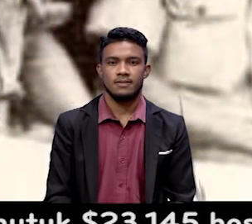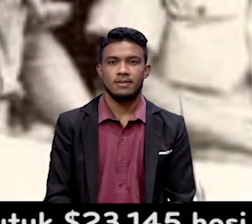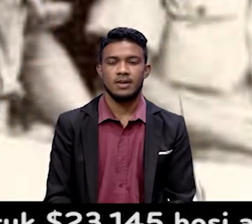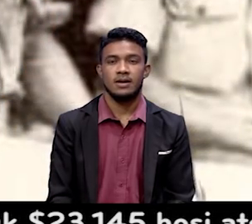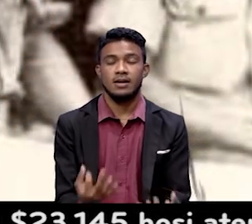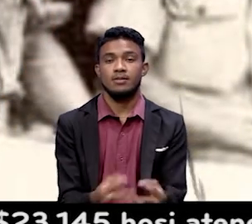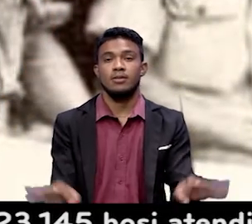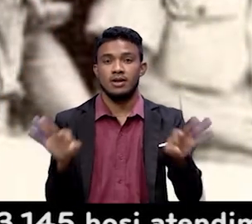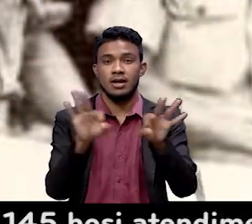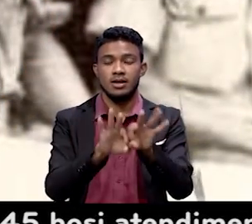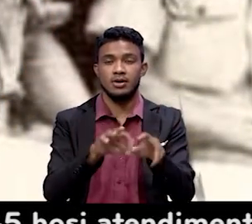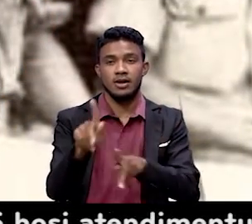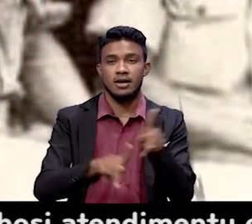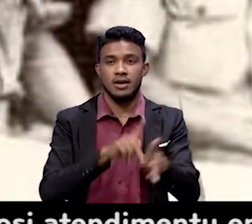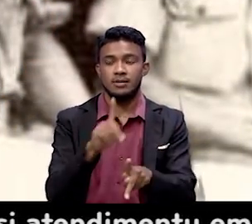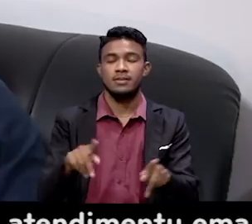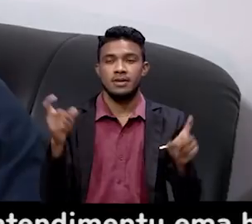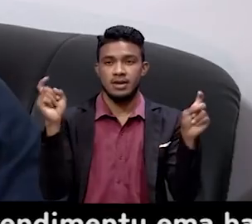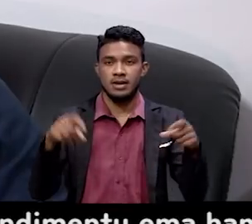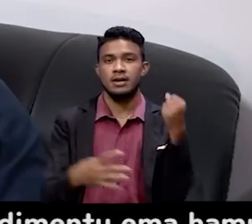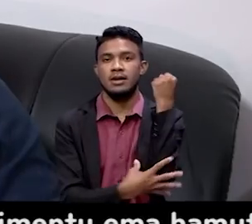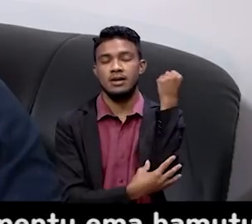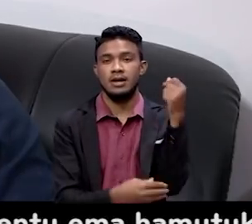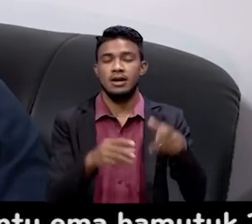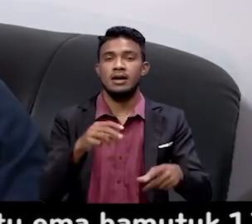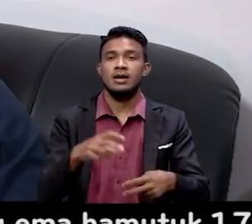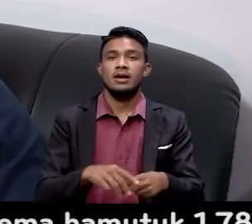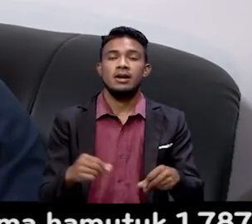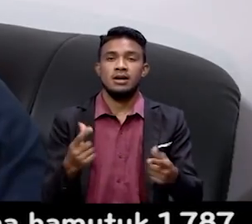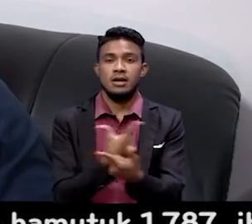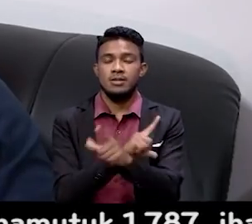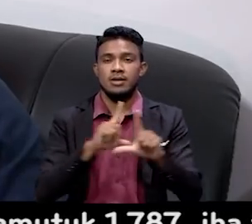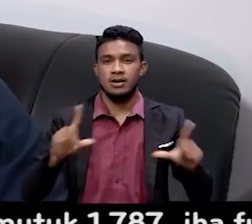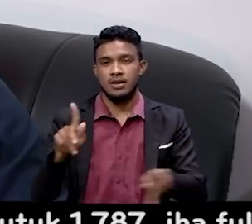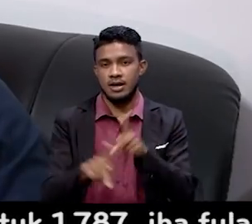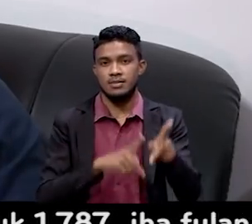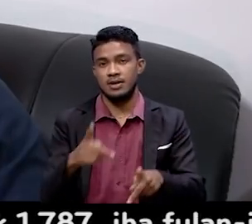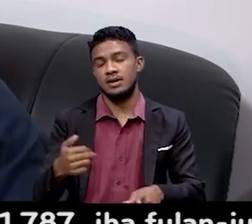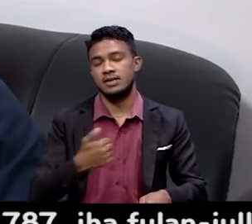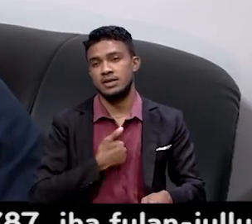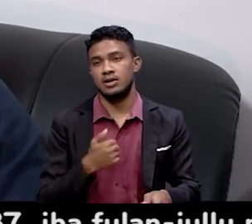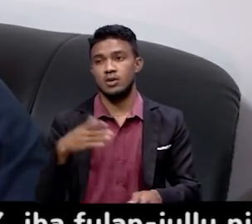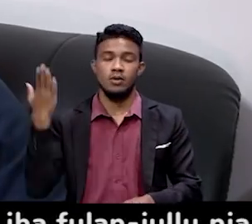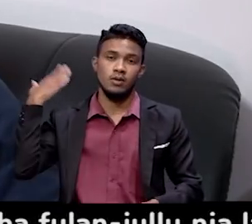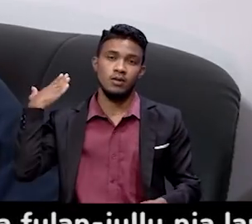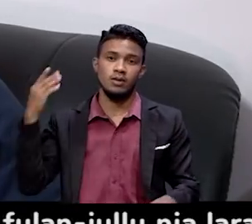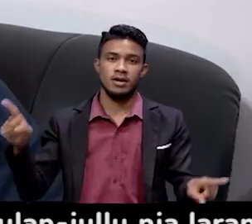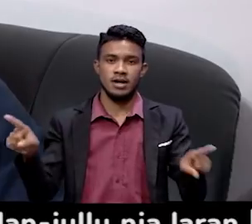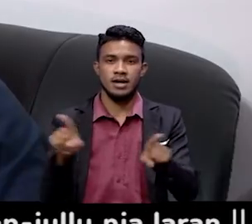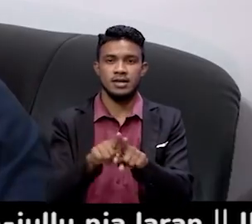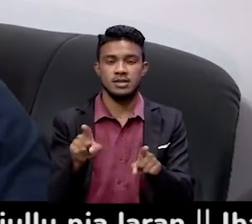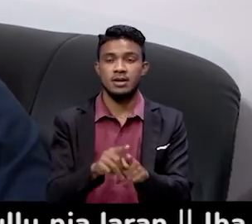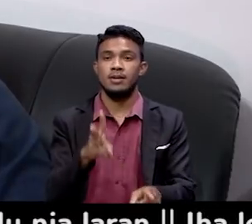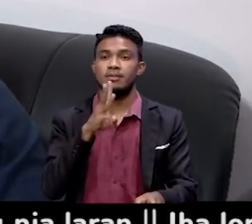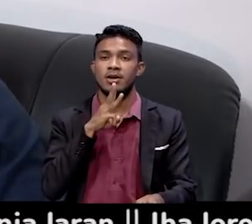Importante lima que o povo tem que libertar. O povo tem que sentir que tak uluk ni hanesan beba